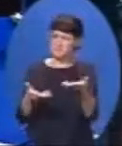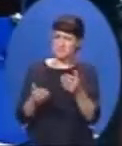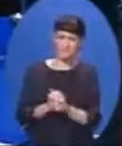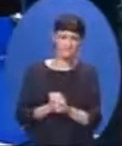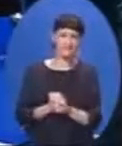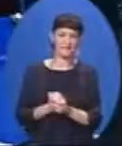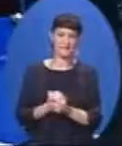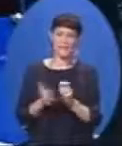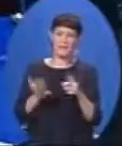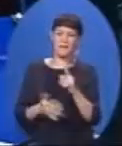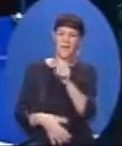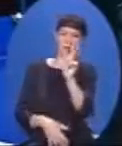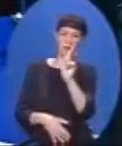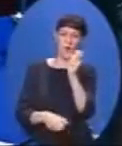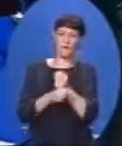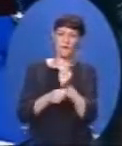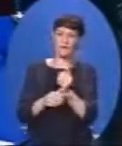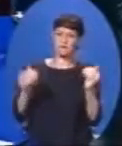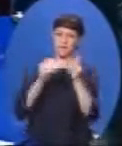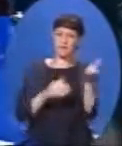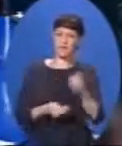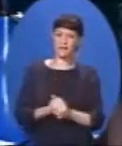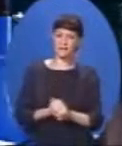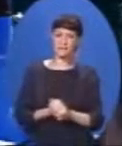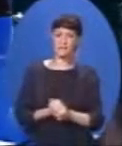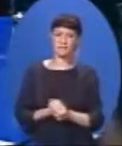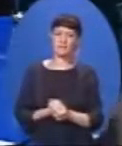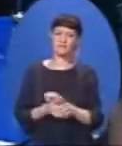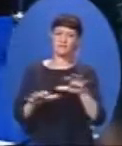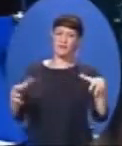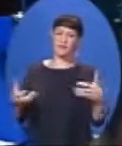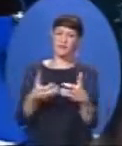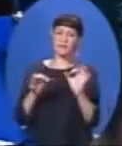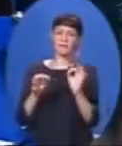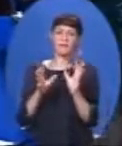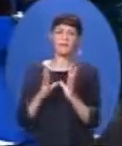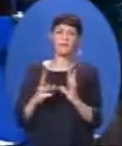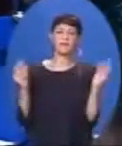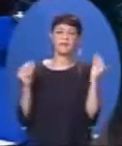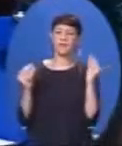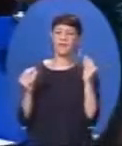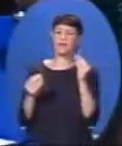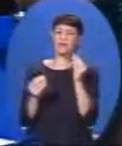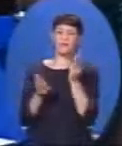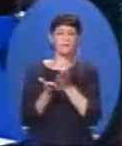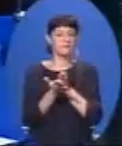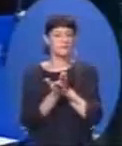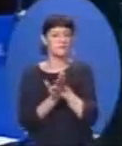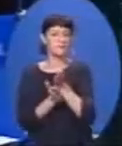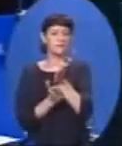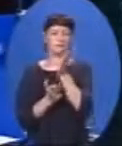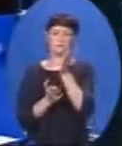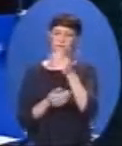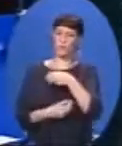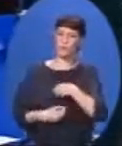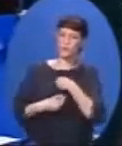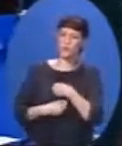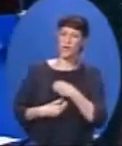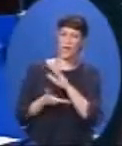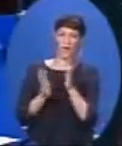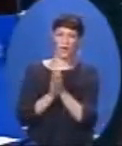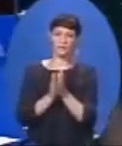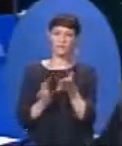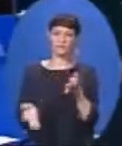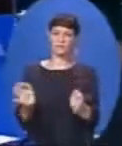אתה לא פועל בהתאם? סליחה, החברה איבדה את כל המצפון שלה והמוסר שלה, ופרקליטת מחוז